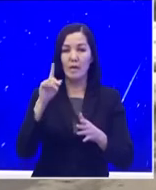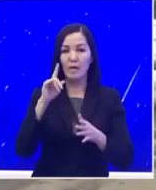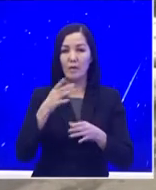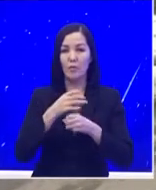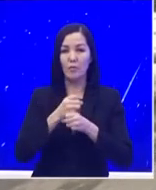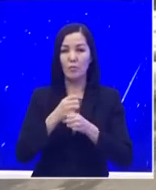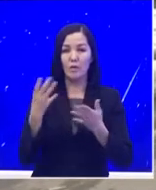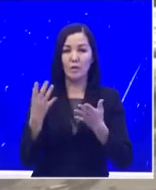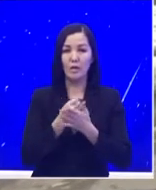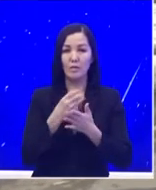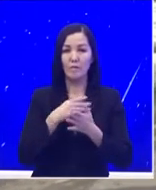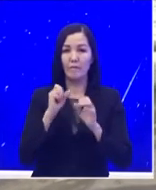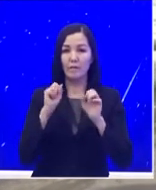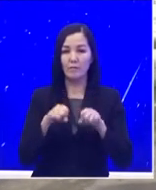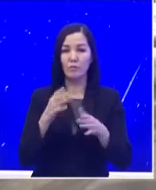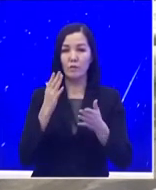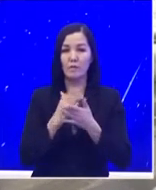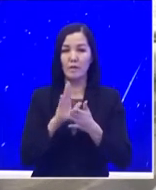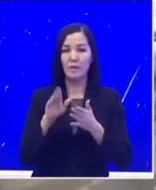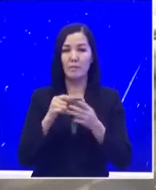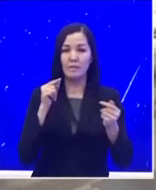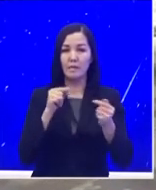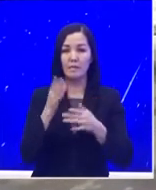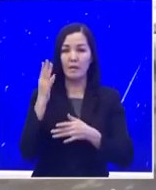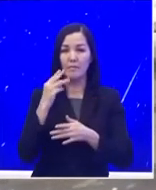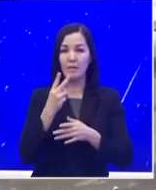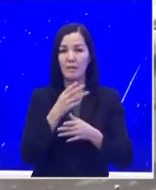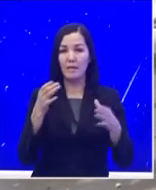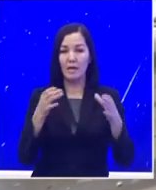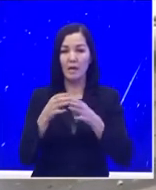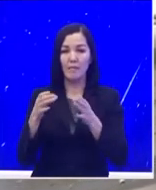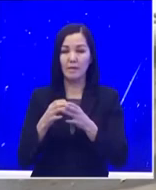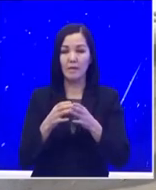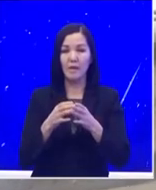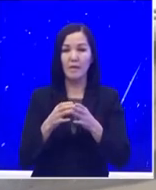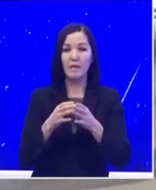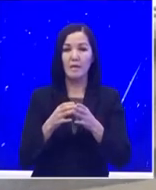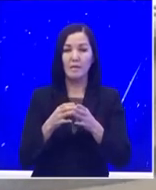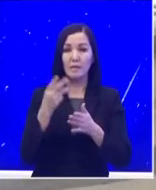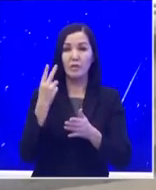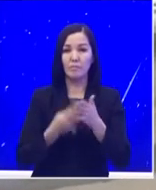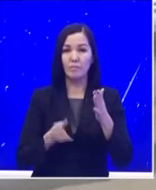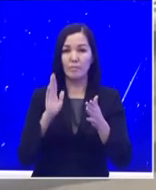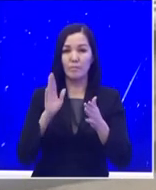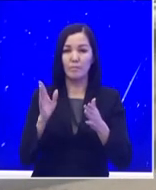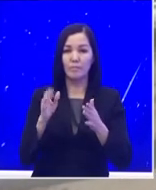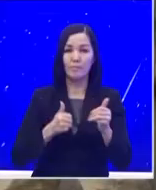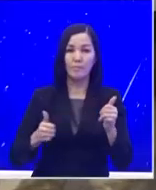Оған барлық мүмкіндігіміз бар. Басты қарсыласымыз алматылық екі команда. Осы жолы оларды қап қалдырамыз деген